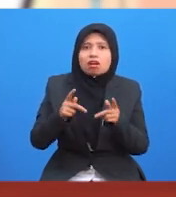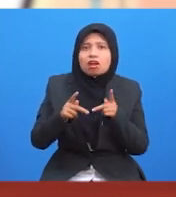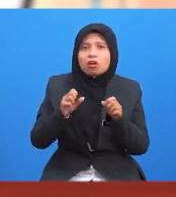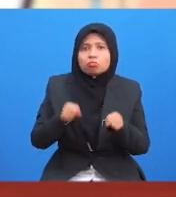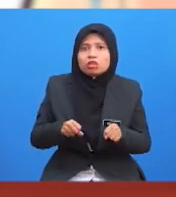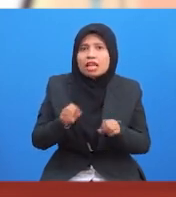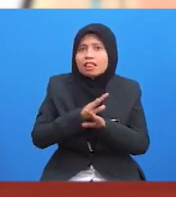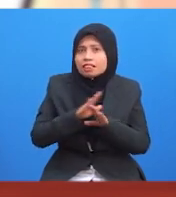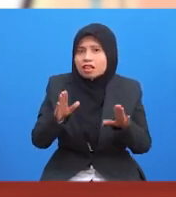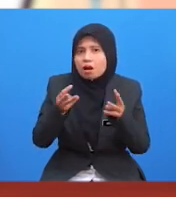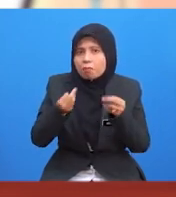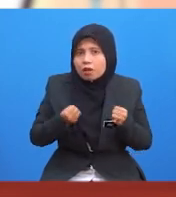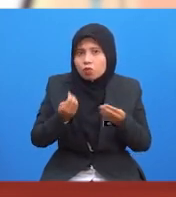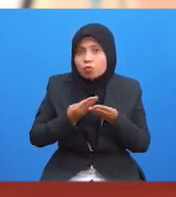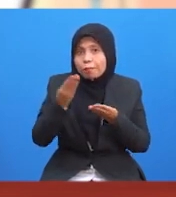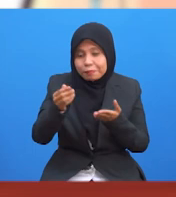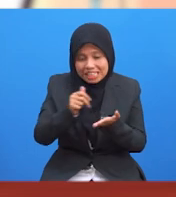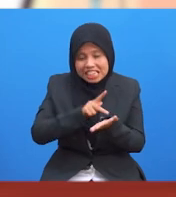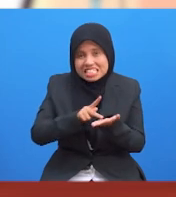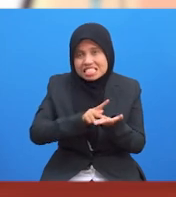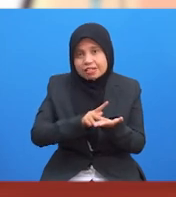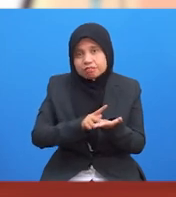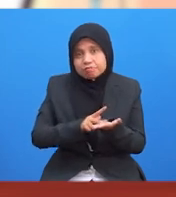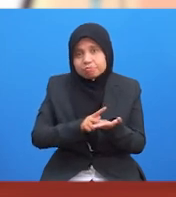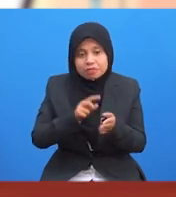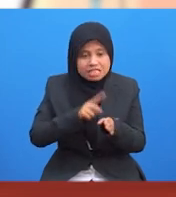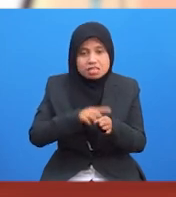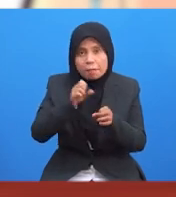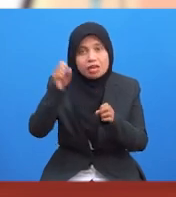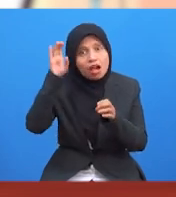tidak mahu memberi kesan pada hasil gambar yang mereka ambil nanti.